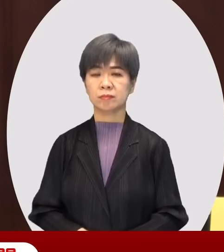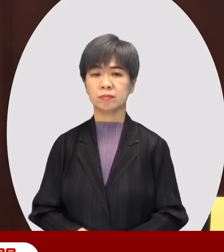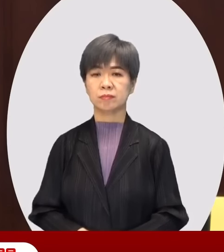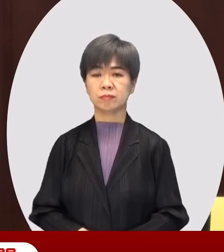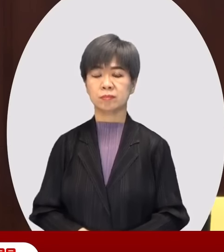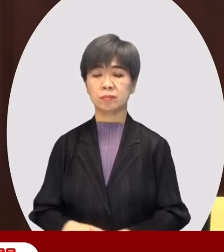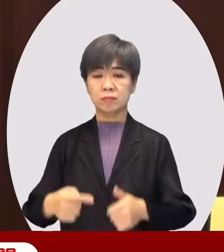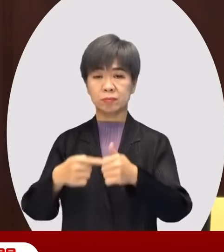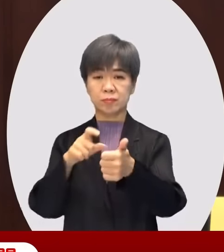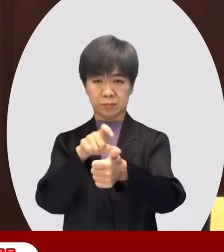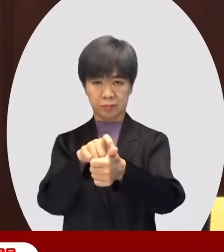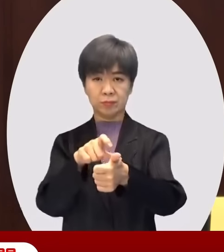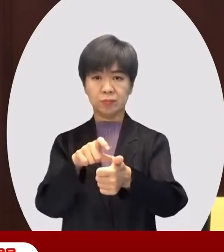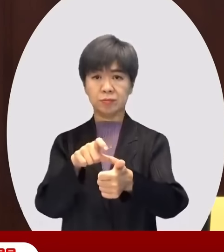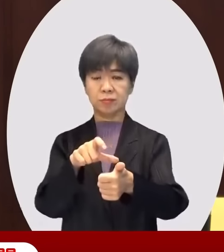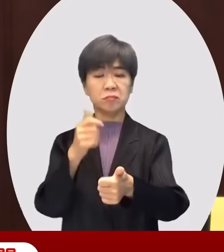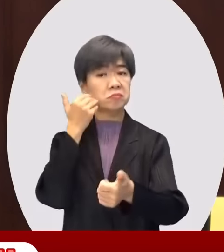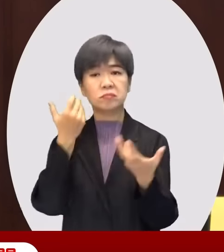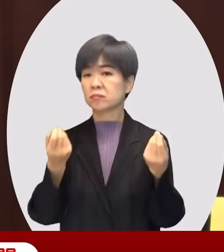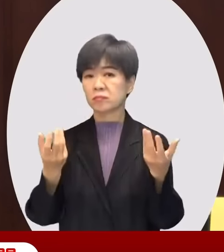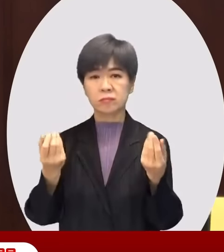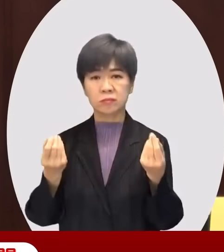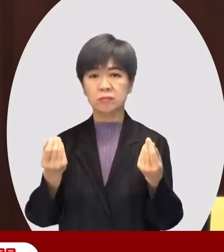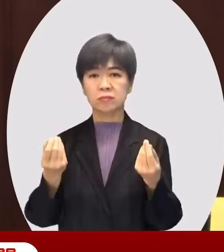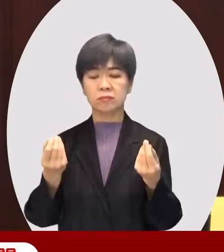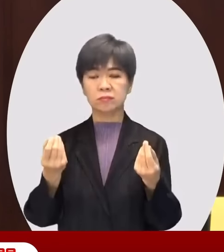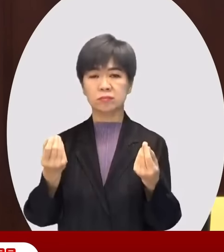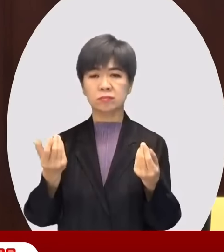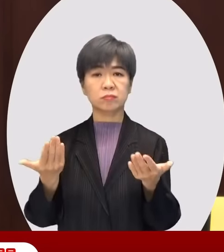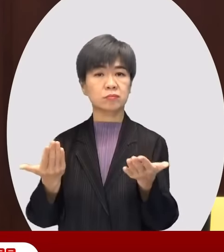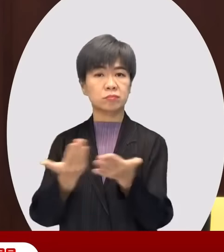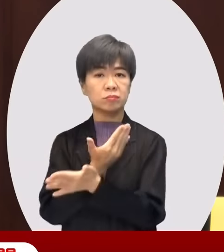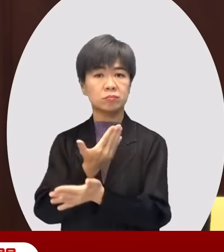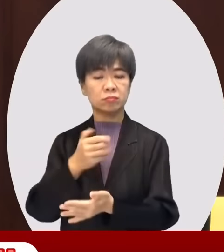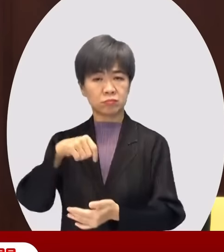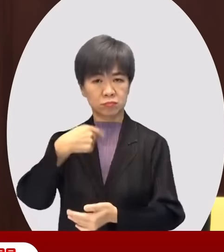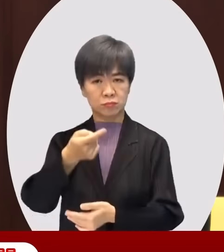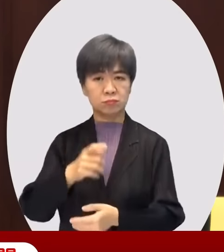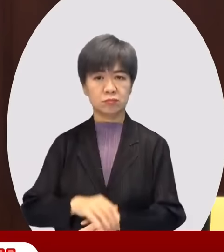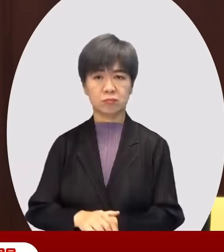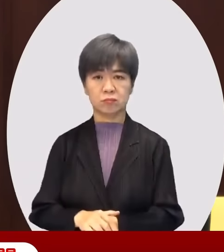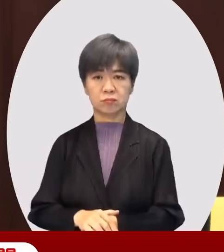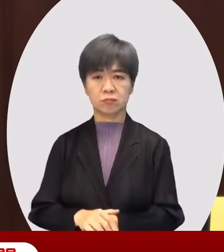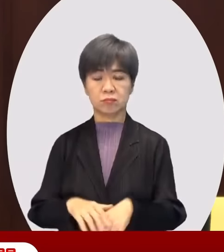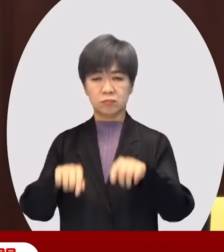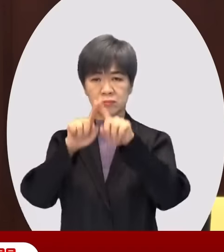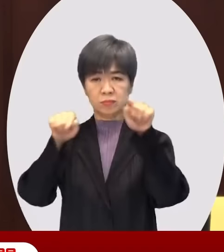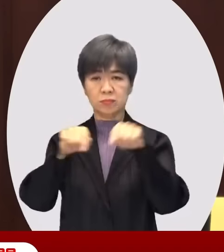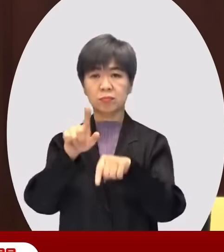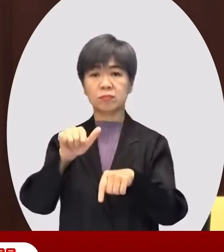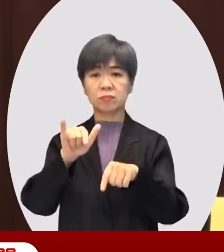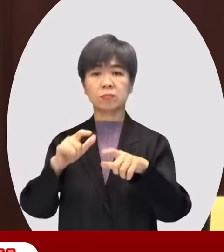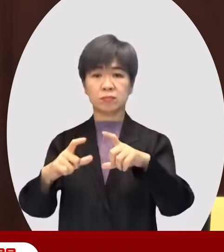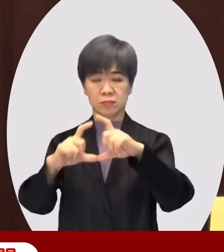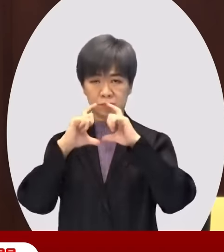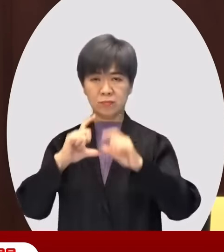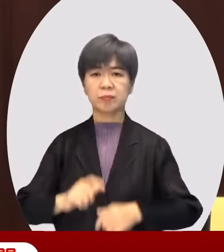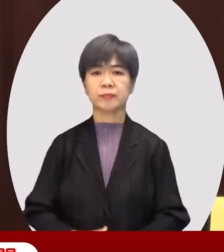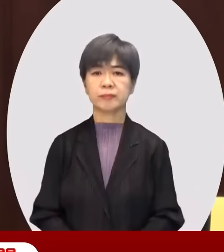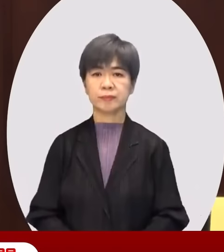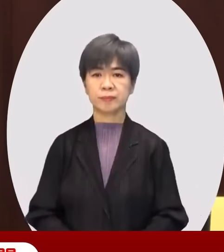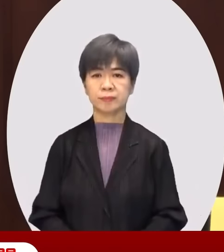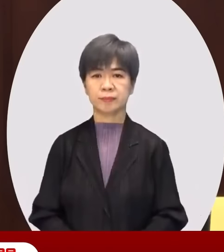对，真的第一个问题，如果没有的话，我们就跳到就由张文正教授来回应了。